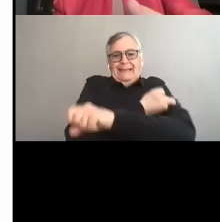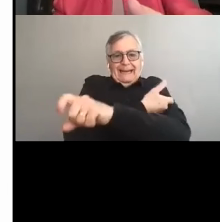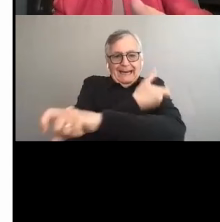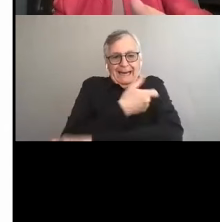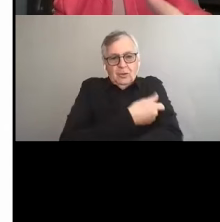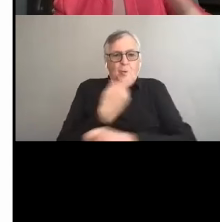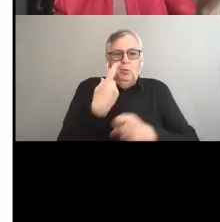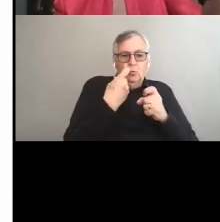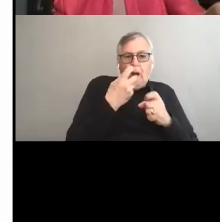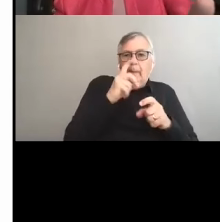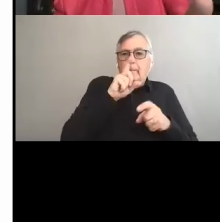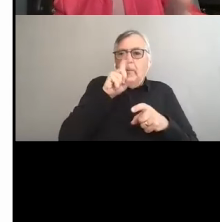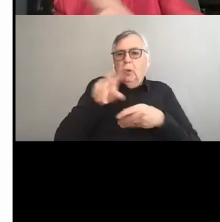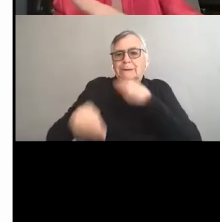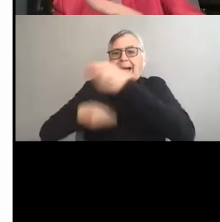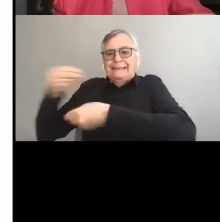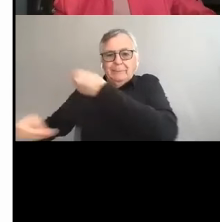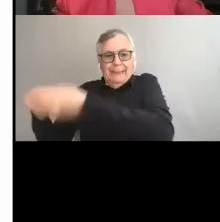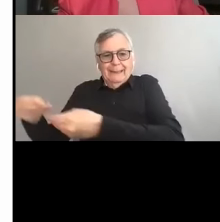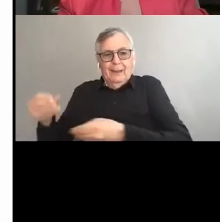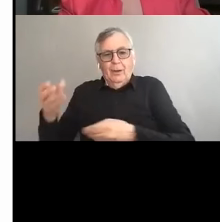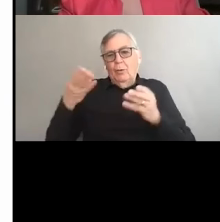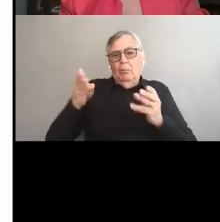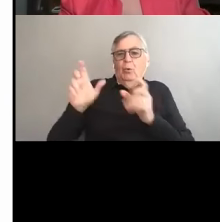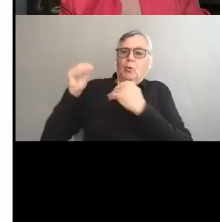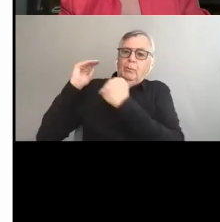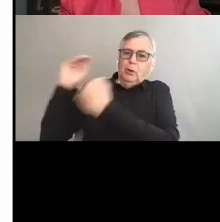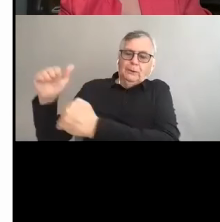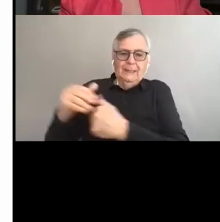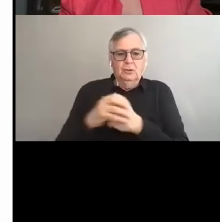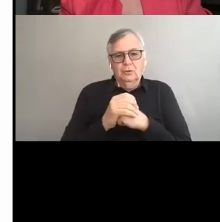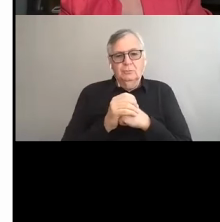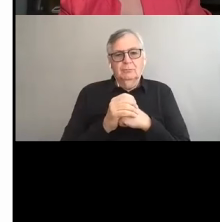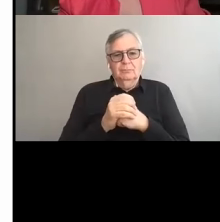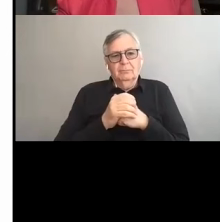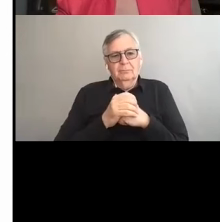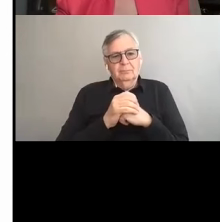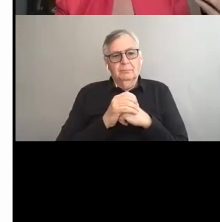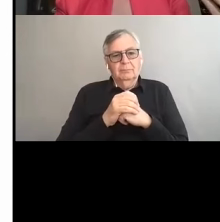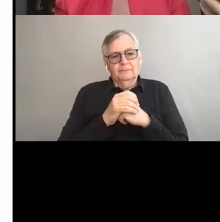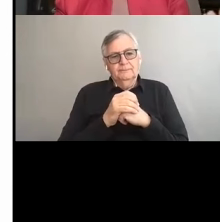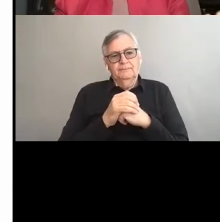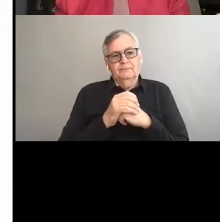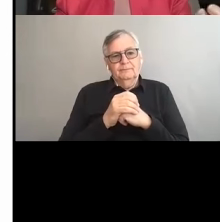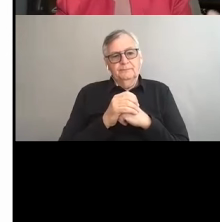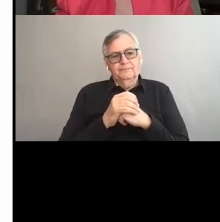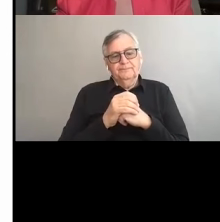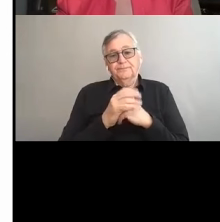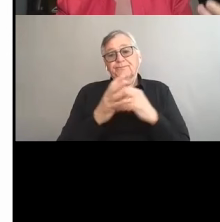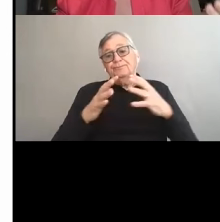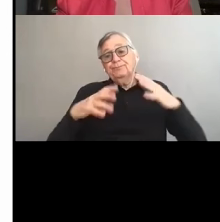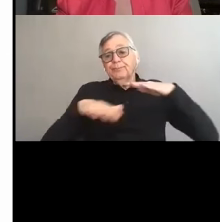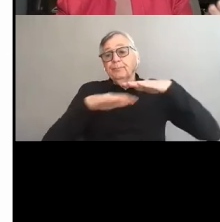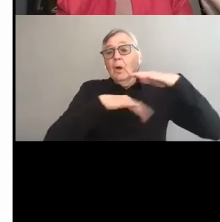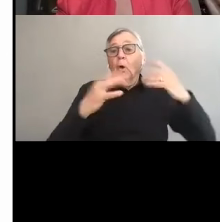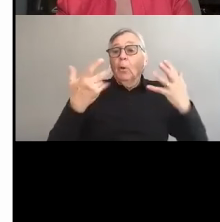à ces personnes-là. Et puis, les bleus de l'autre côté vont être protégés. Donc, le seuil va dépendre